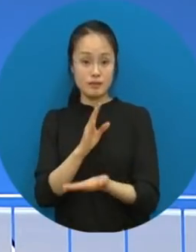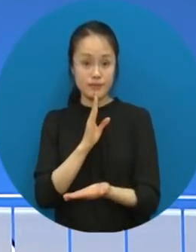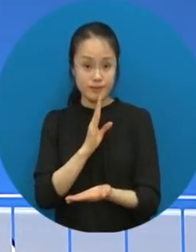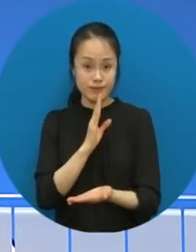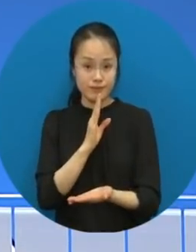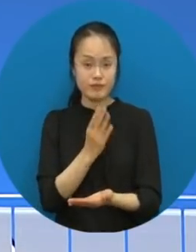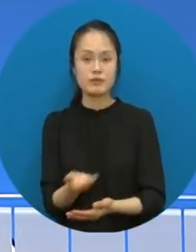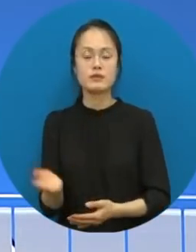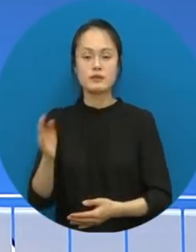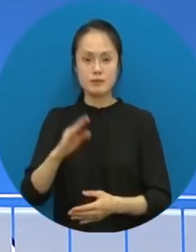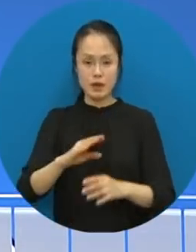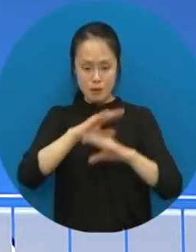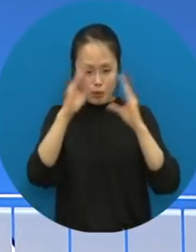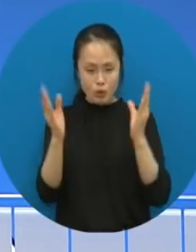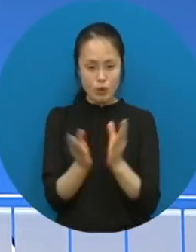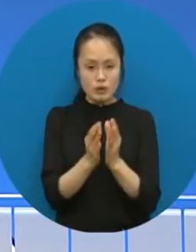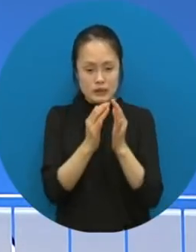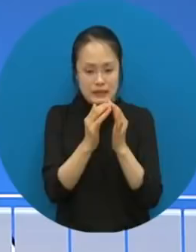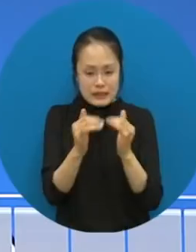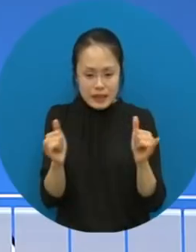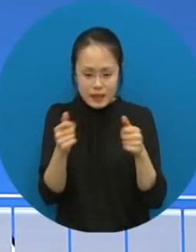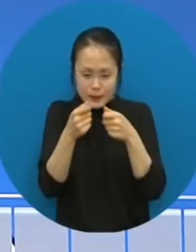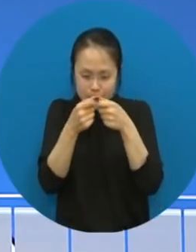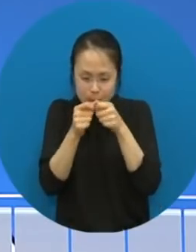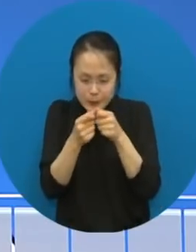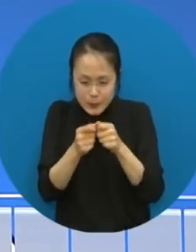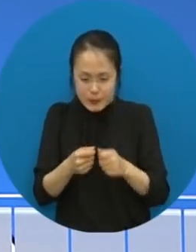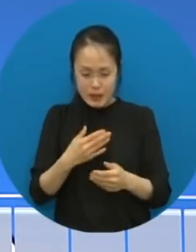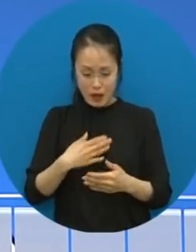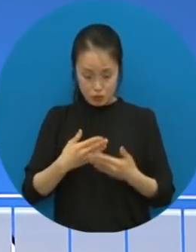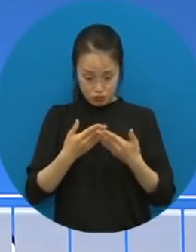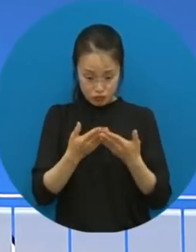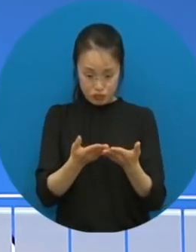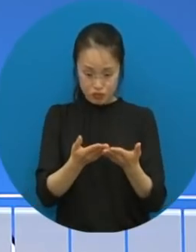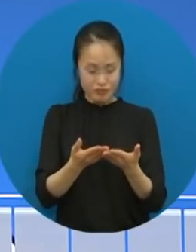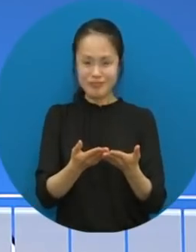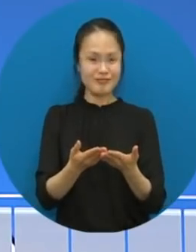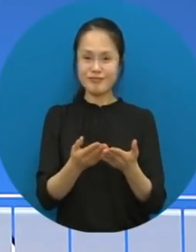모든 자들에게 세밀하게 명하지는 아니하십니다.